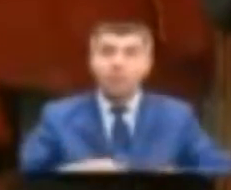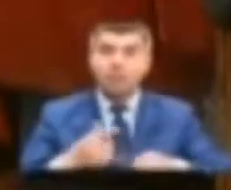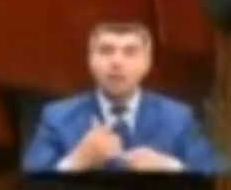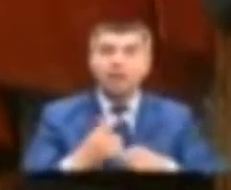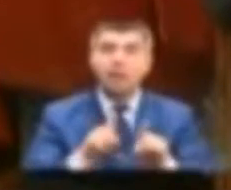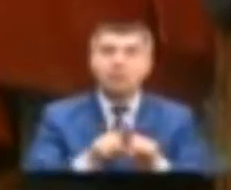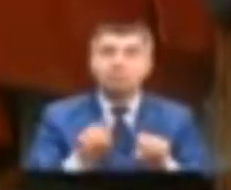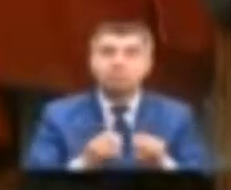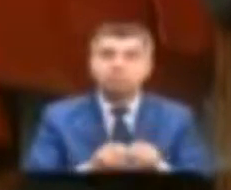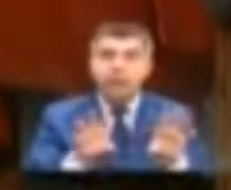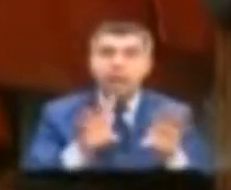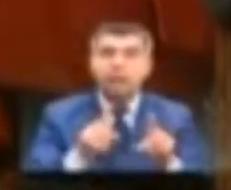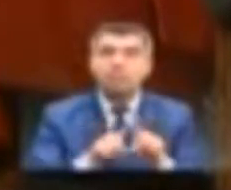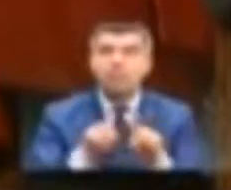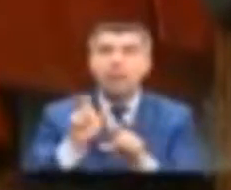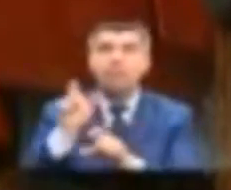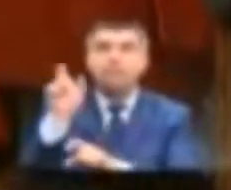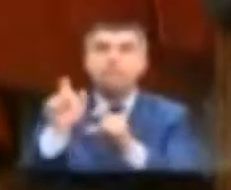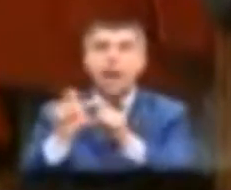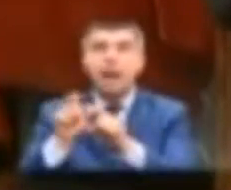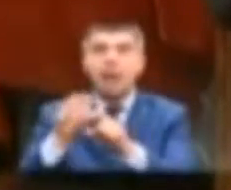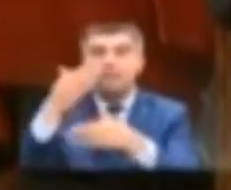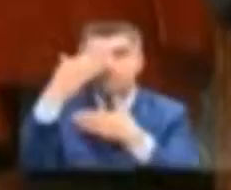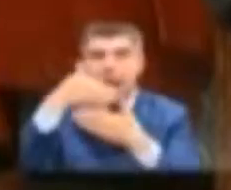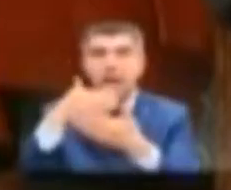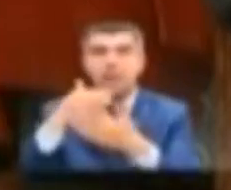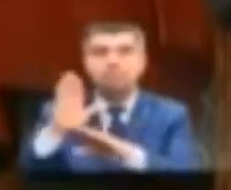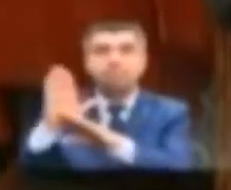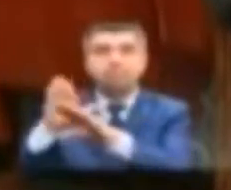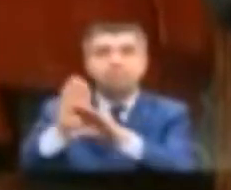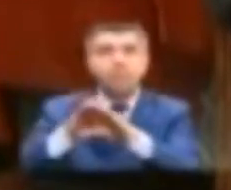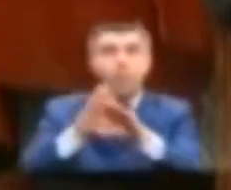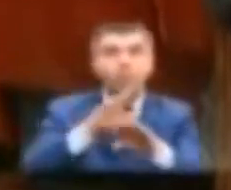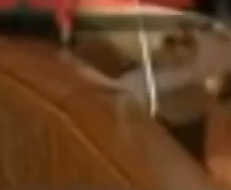تشجع المغاربه باش يسافروا.